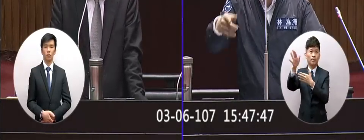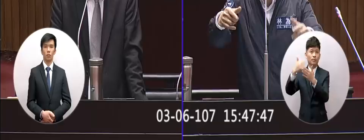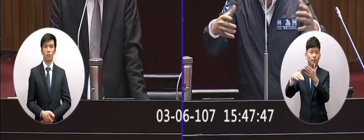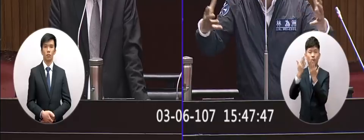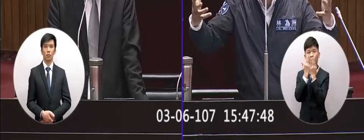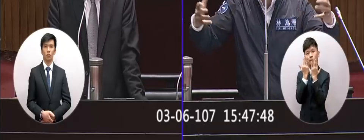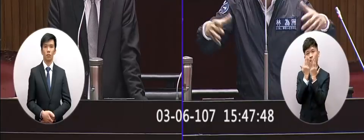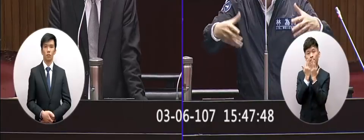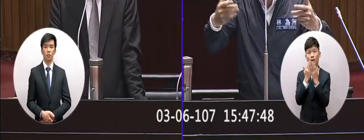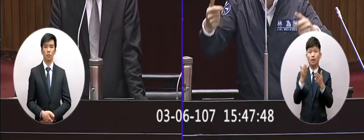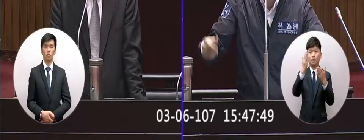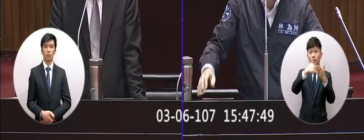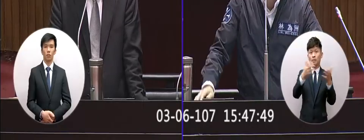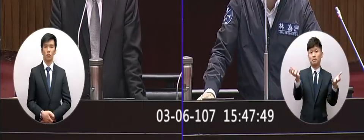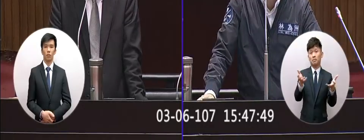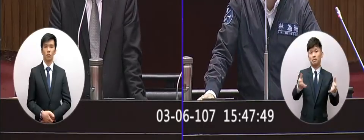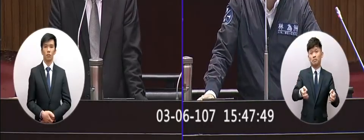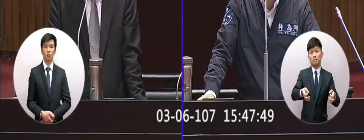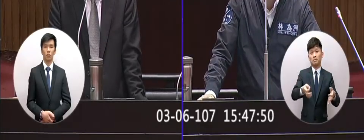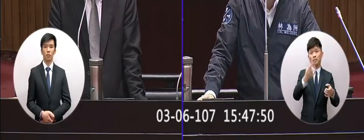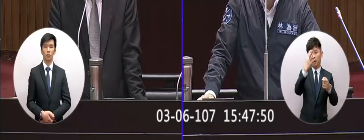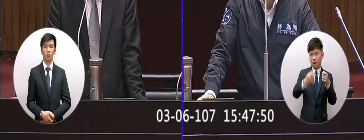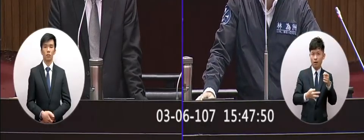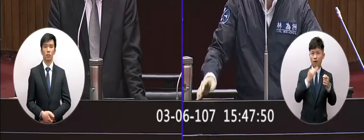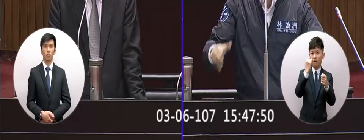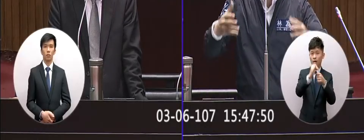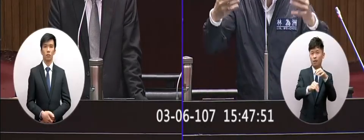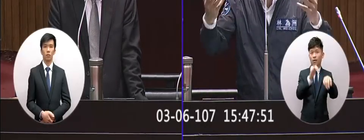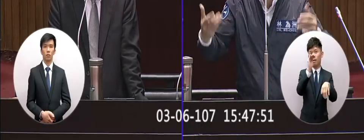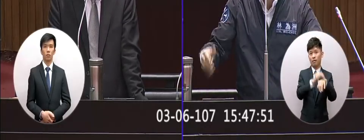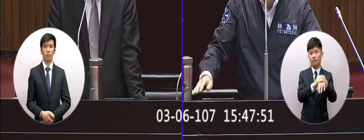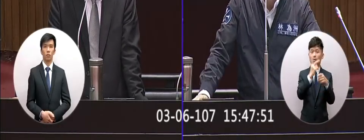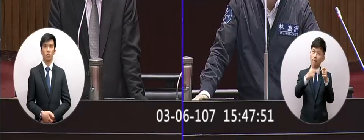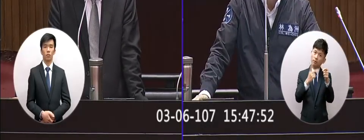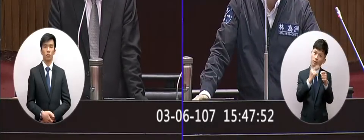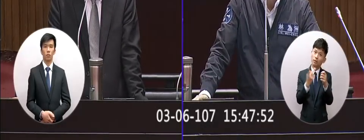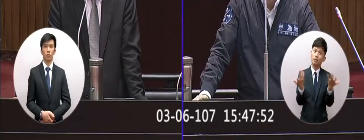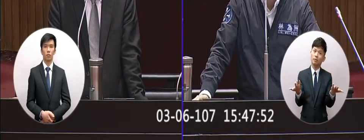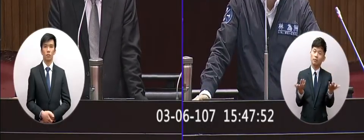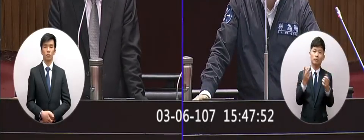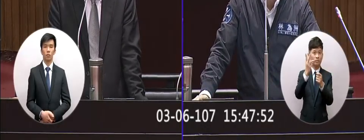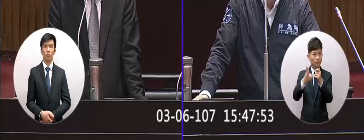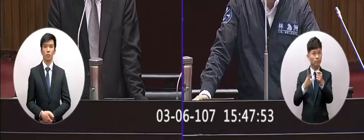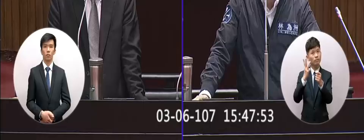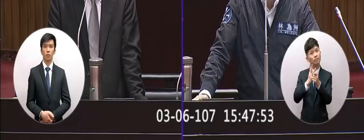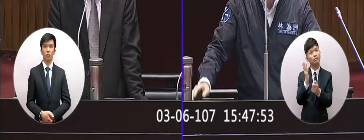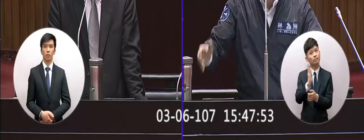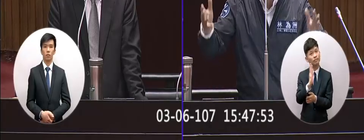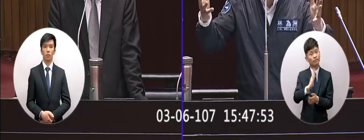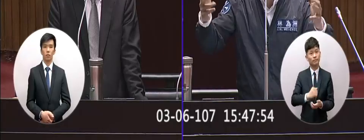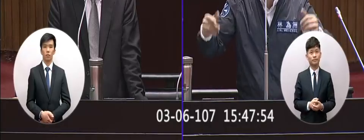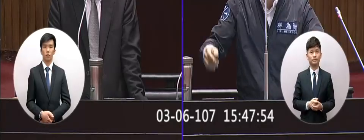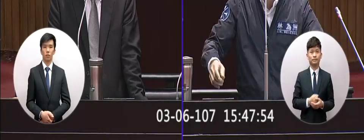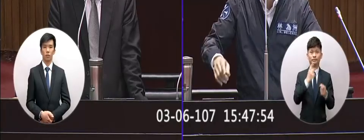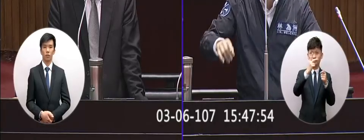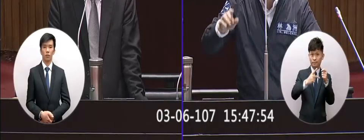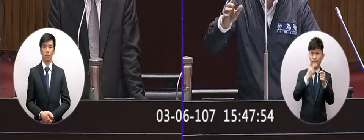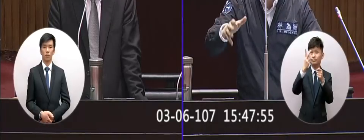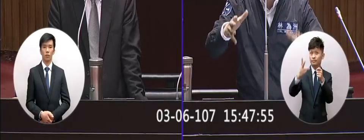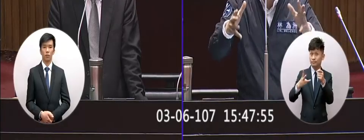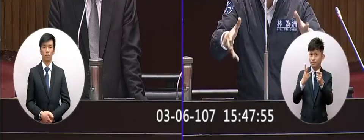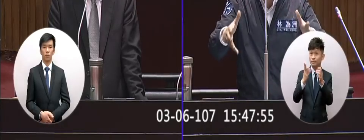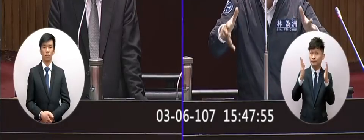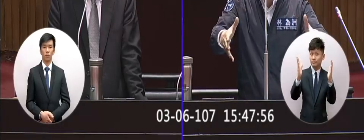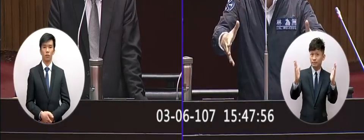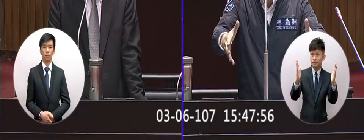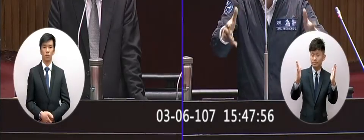那盖个学校你也知道，可能要花好几年，花个两年、三年左右啊。所以这两三年内啊，大